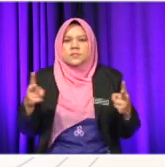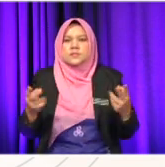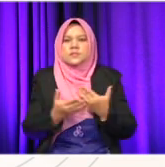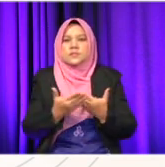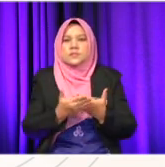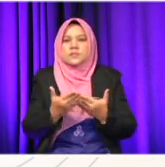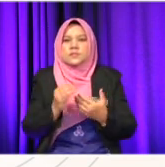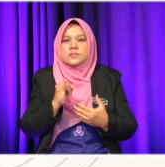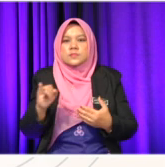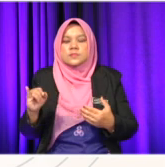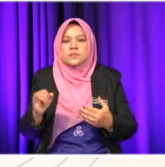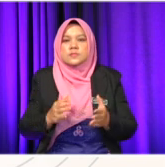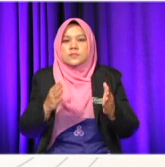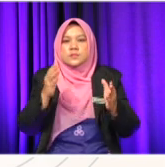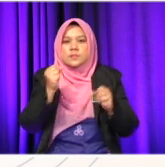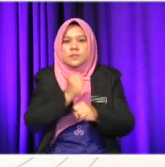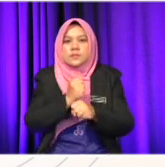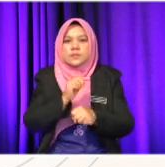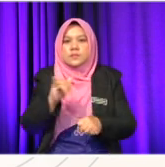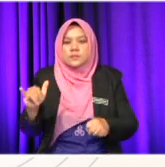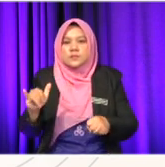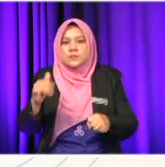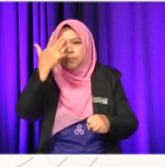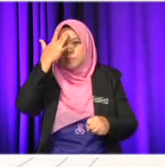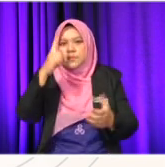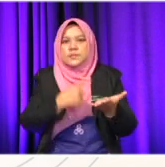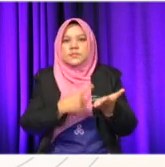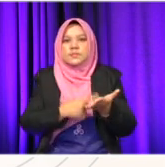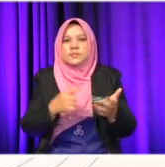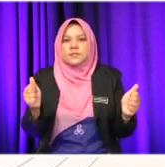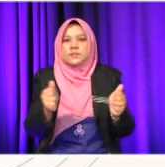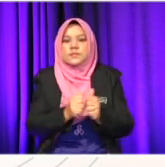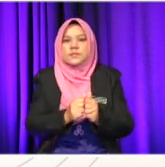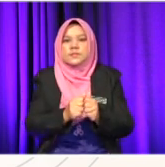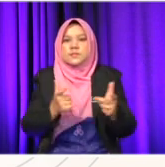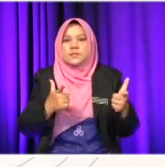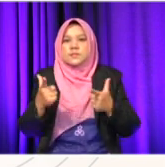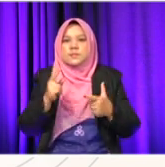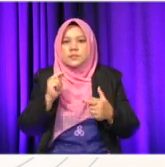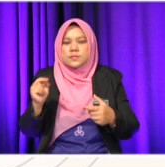pekerjanya Beliau bijak berunding dengan pelabuhan maupun pelanggan